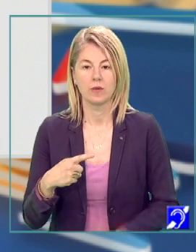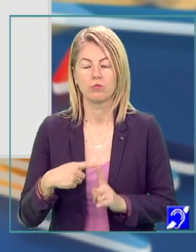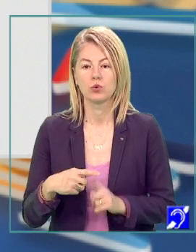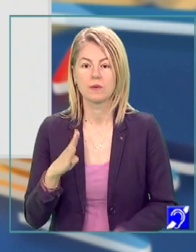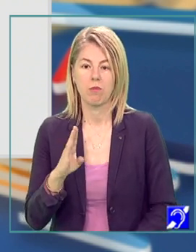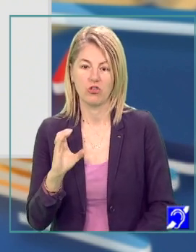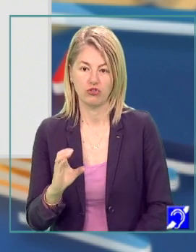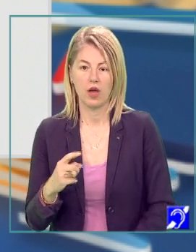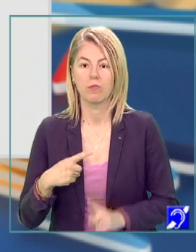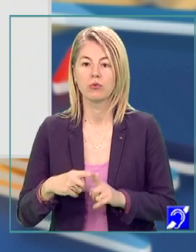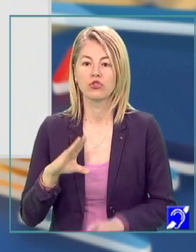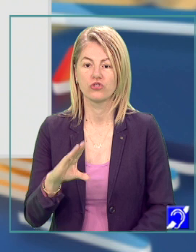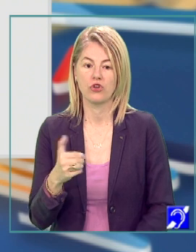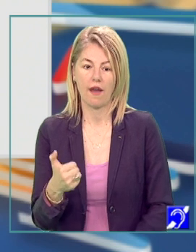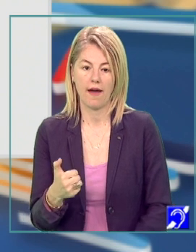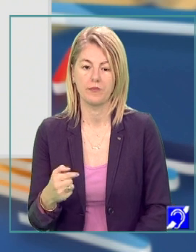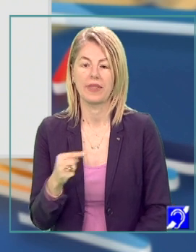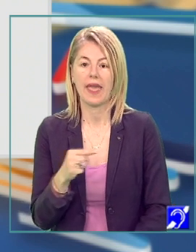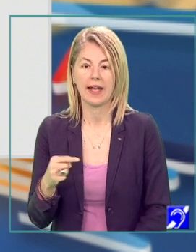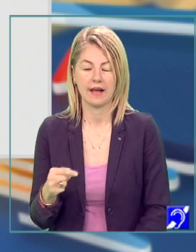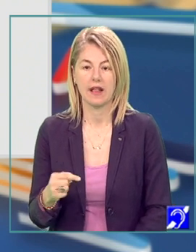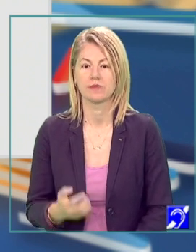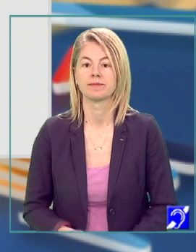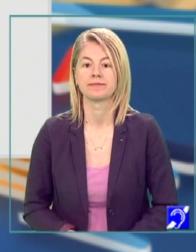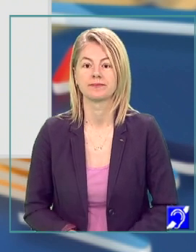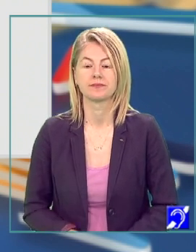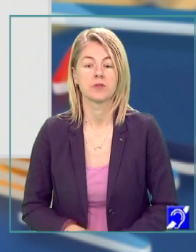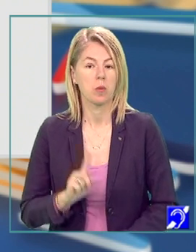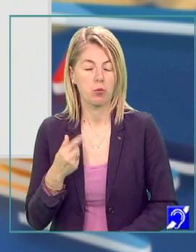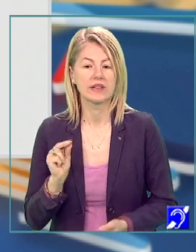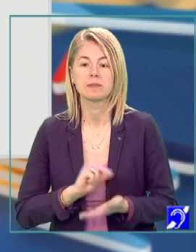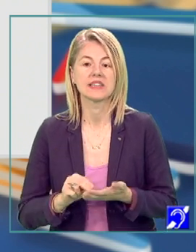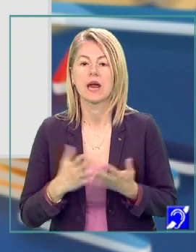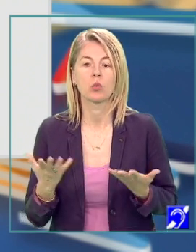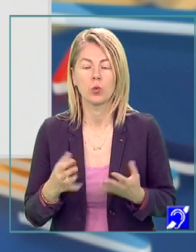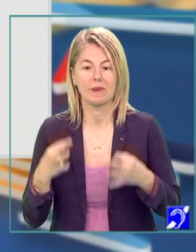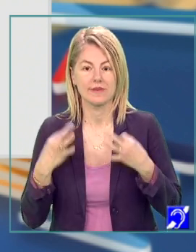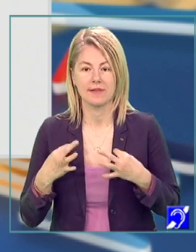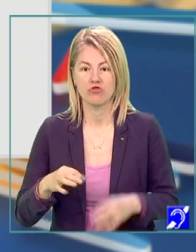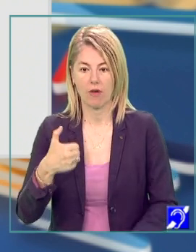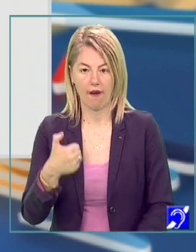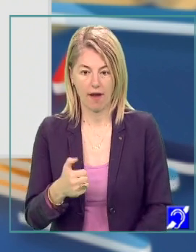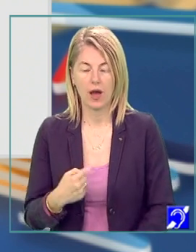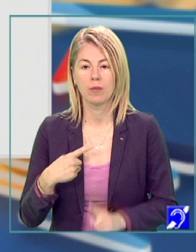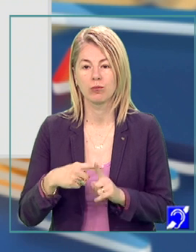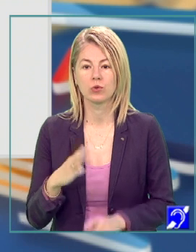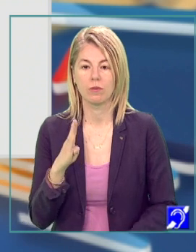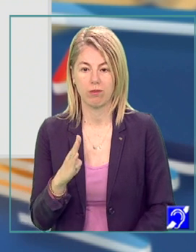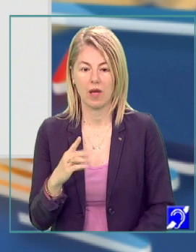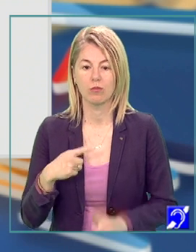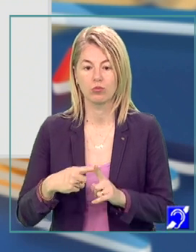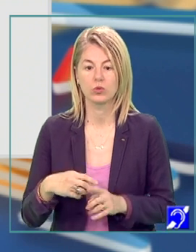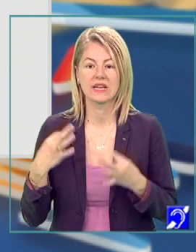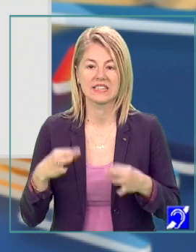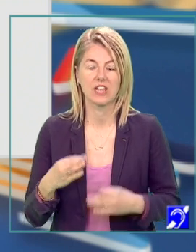bară plus BC cu bară plus CA cu bară se poate scrie ca 10A plus B